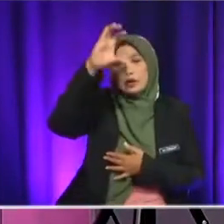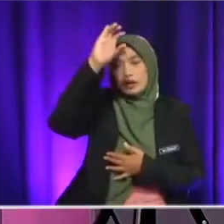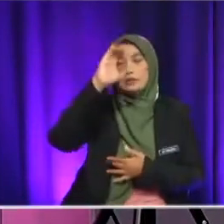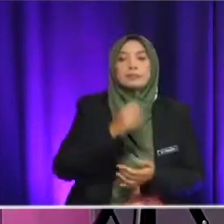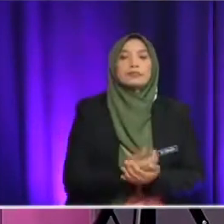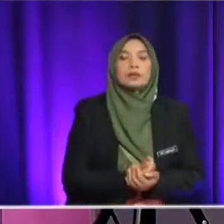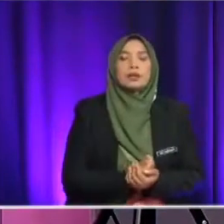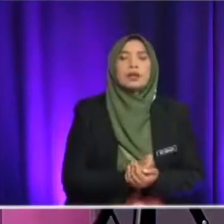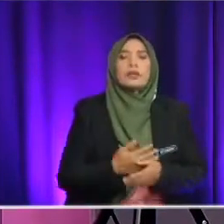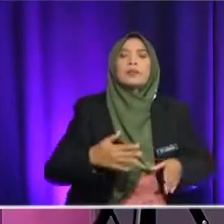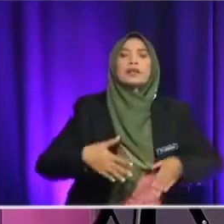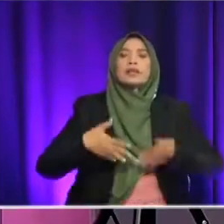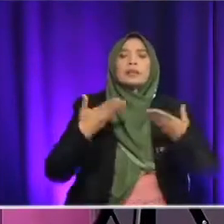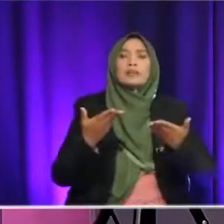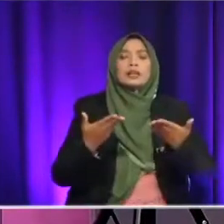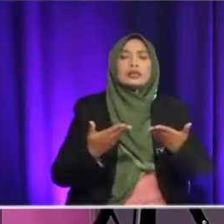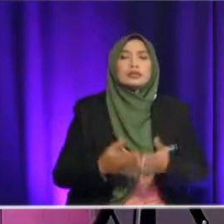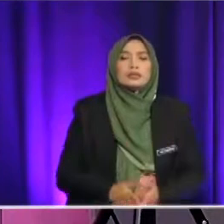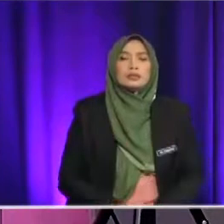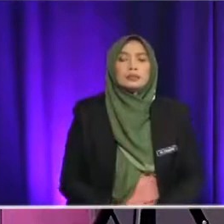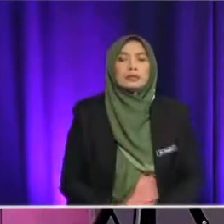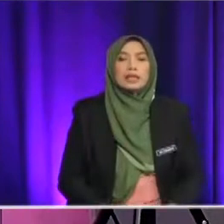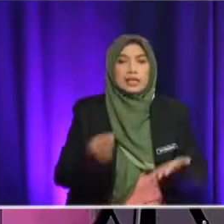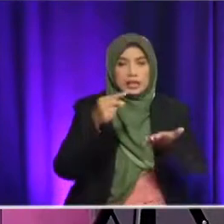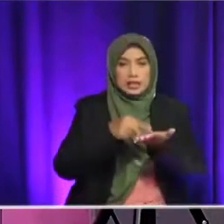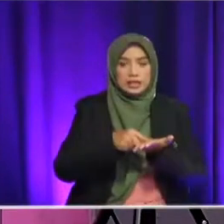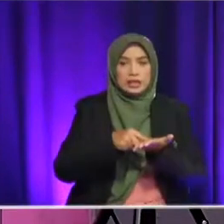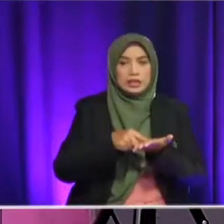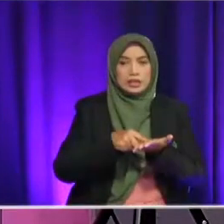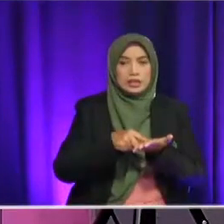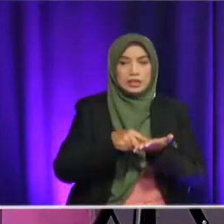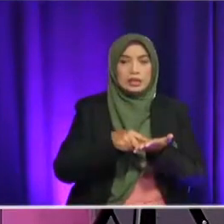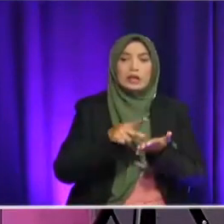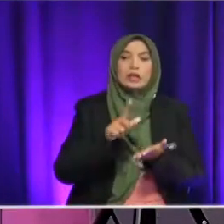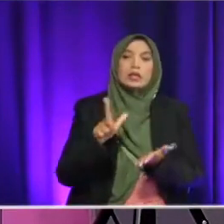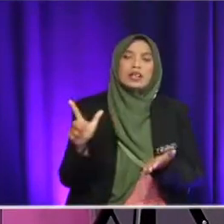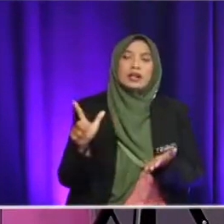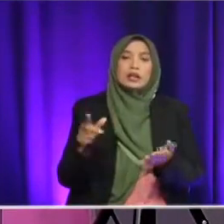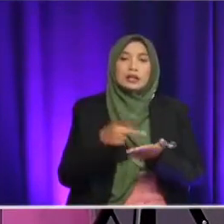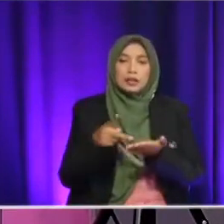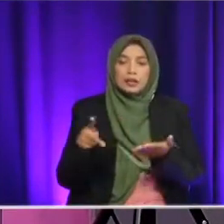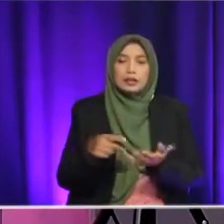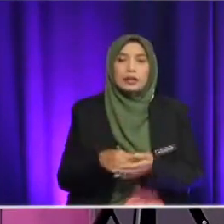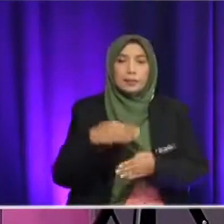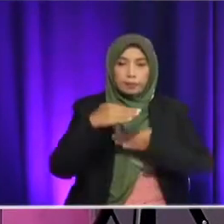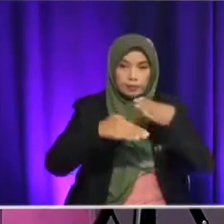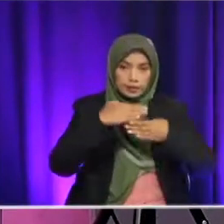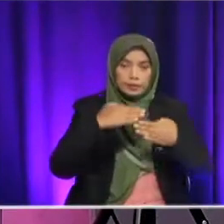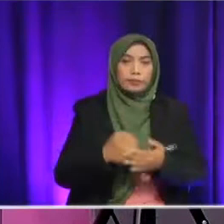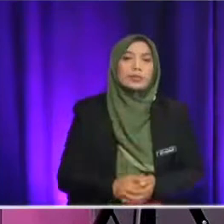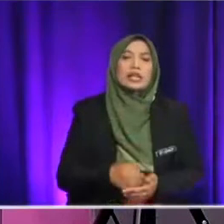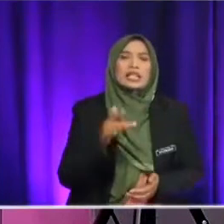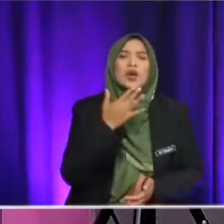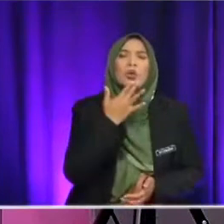Cemerlang. Jadi macam mana? Kita kupas satu-satu tahu. Ini ialah karangan tadi, binaan. Kalau kamu tengok yang